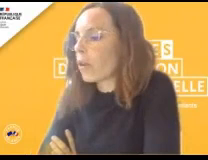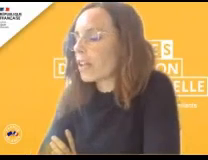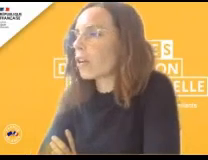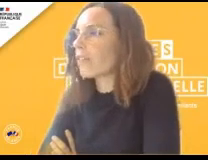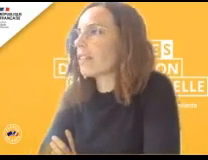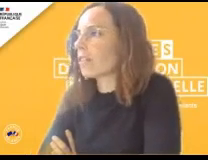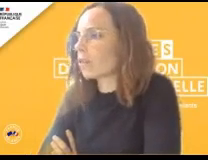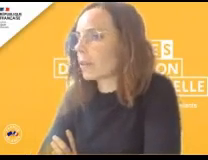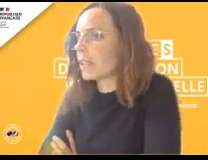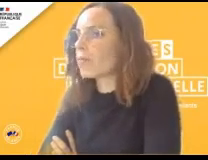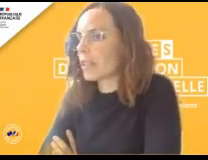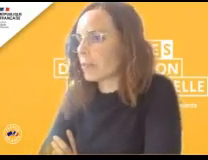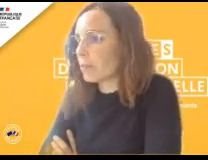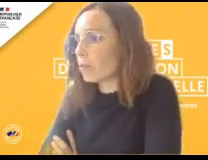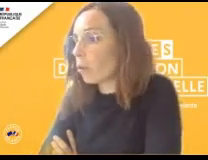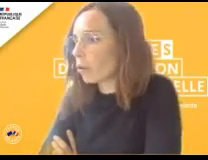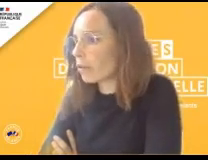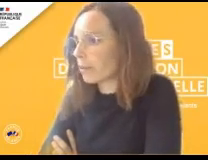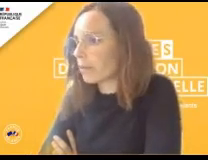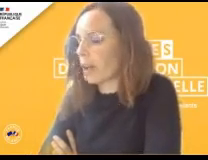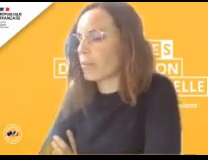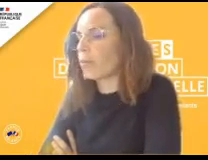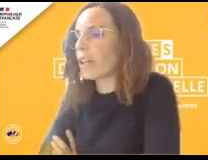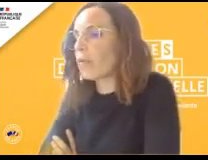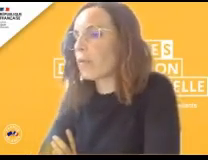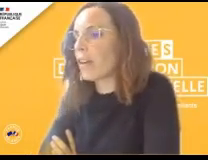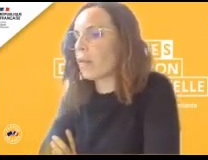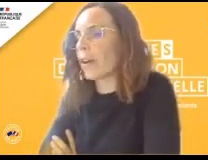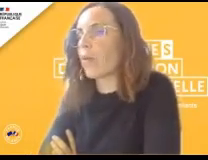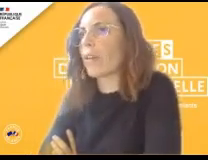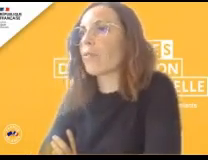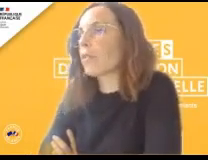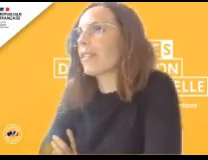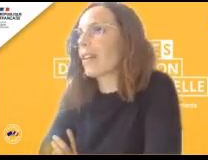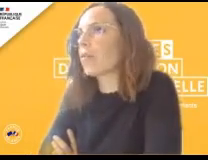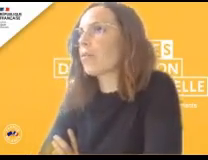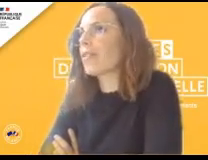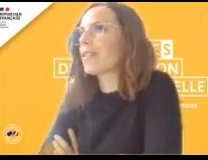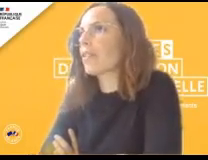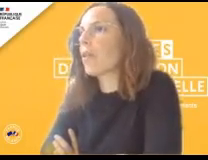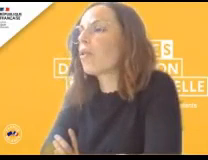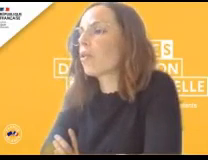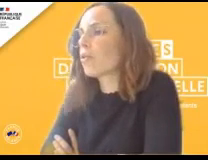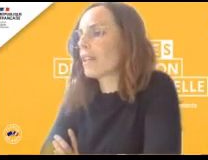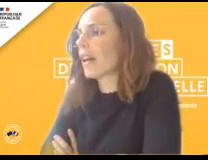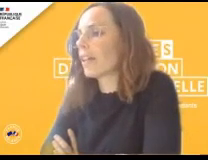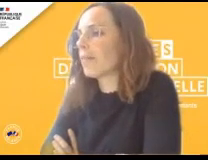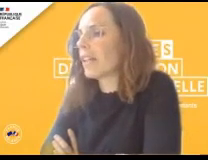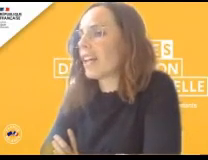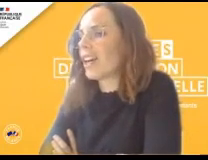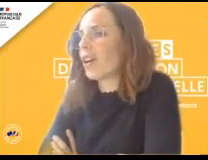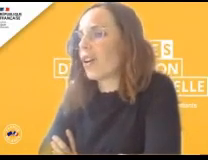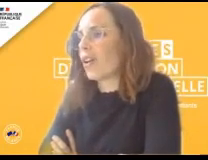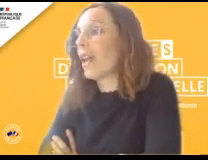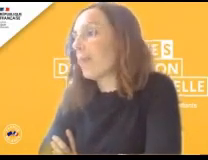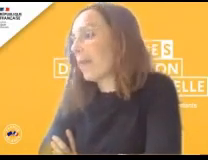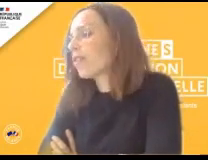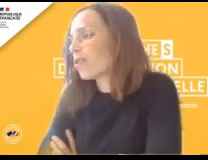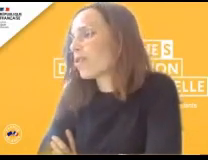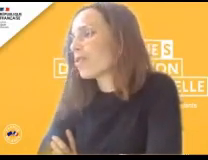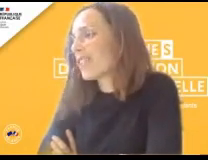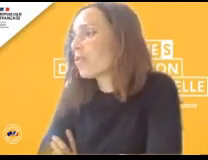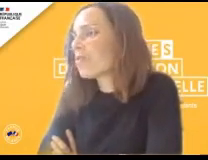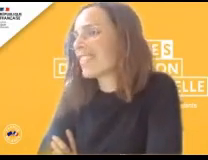plus en relation avec des entreprises susceptibles de recruter. Voilà. Nous, Réseau EVA, on accompagne, notre interlocuteur, c'est vraiment que le salarié.